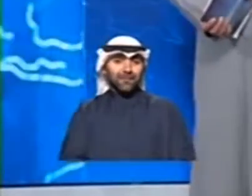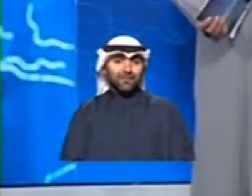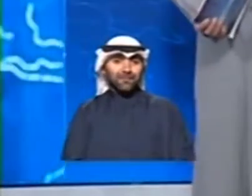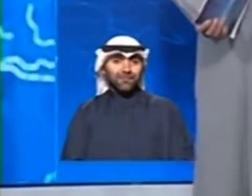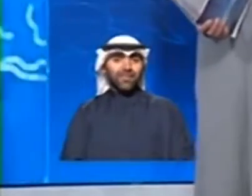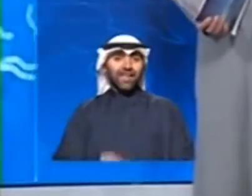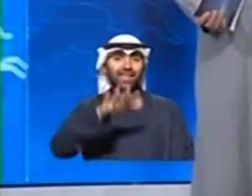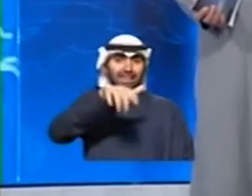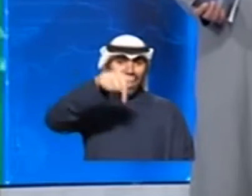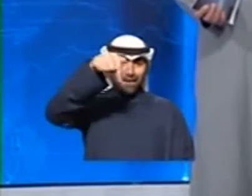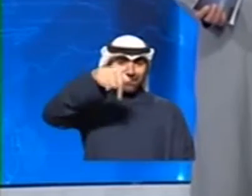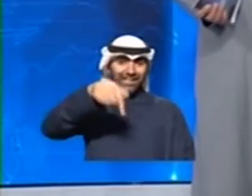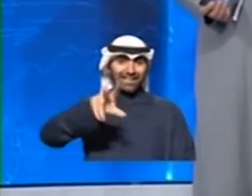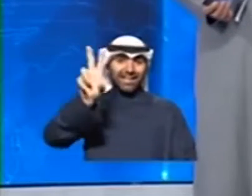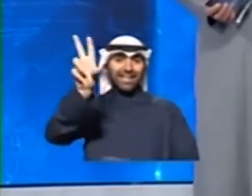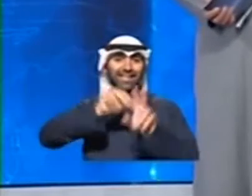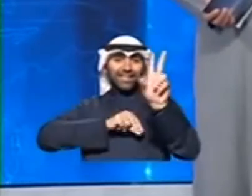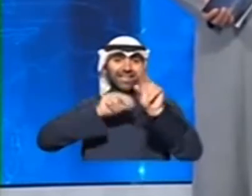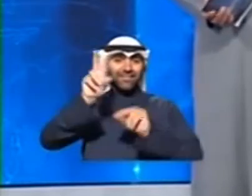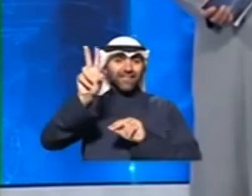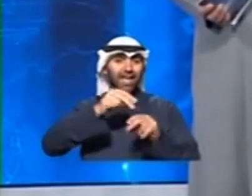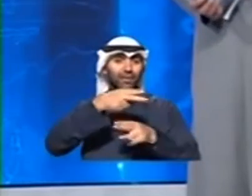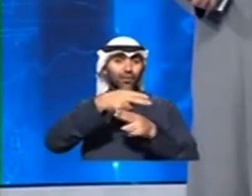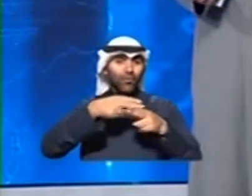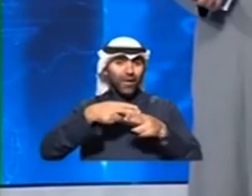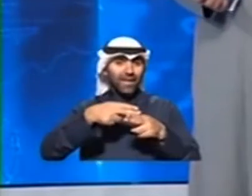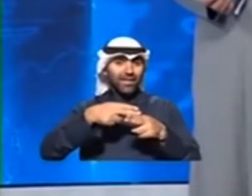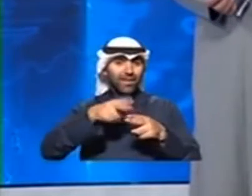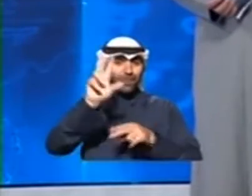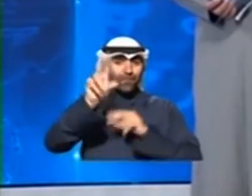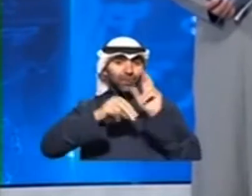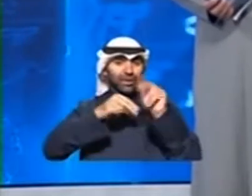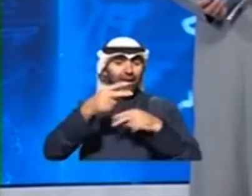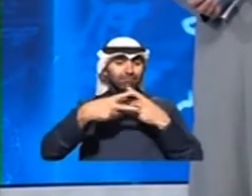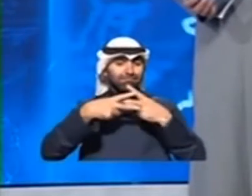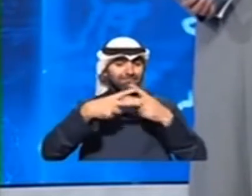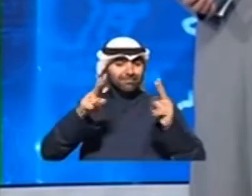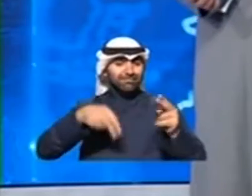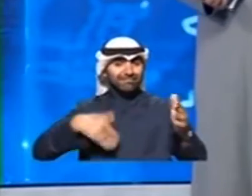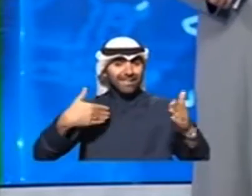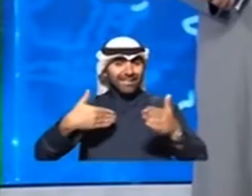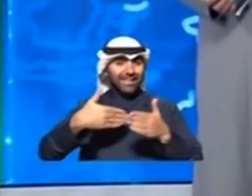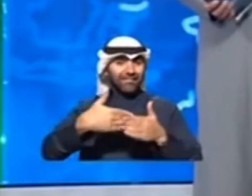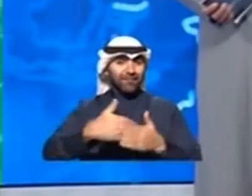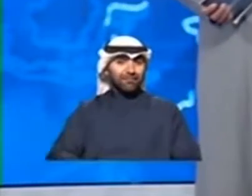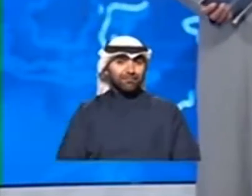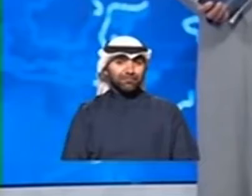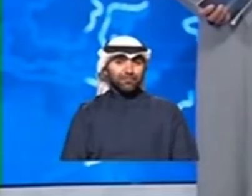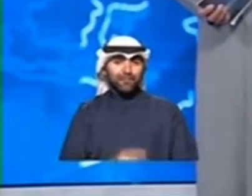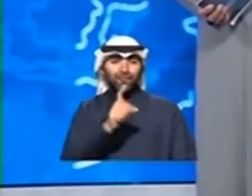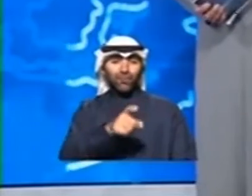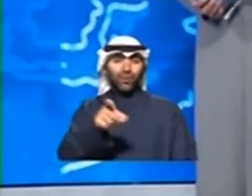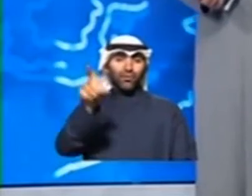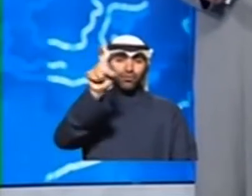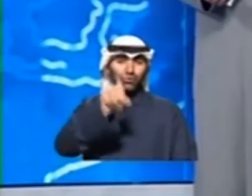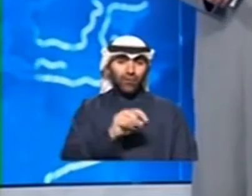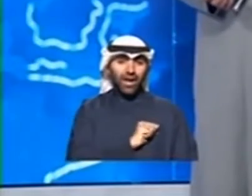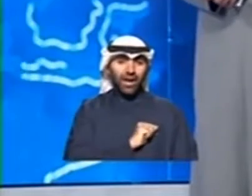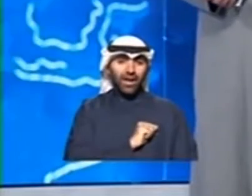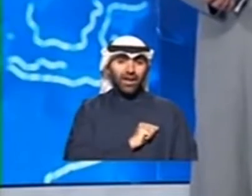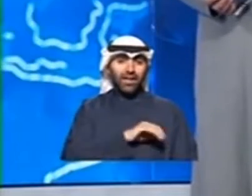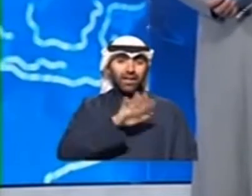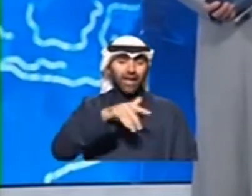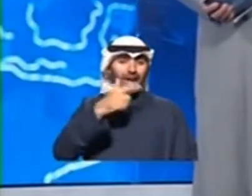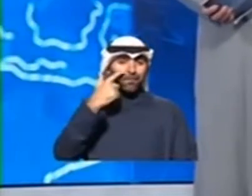كذلك على تصفيات كأس العالم. لكن دكتور، إذا أنا بنتكلم يمكن ذكرنا عن بعض الرياضات، لكن ماذا عن بعض الرياضات عن دراستها في